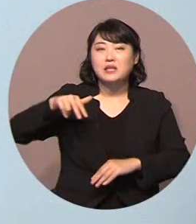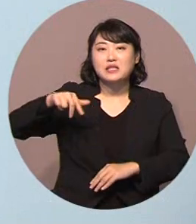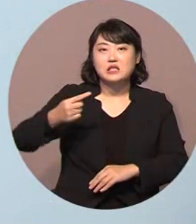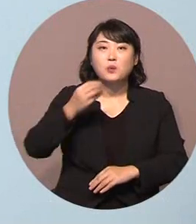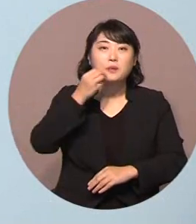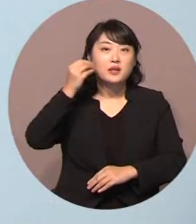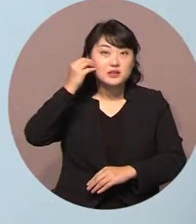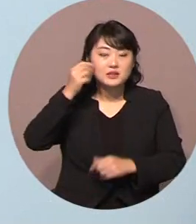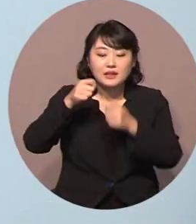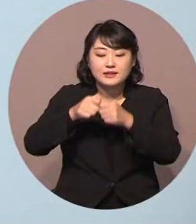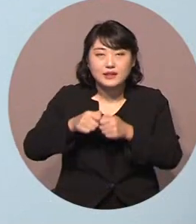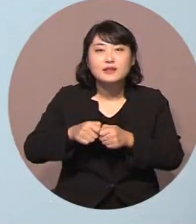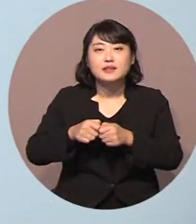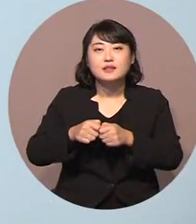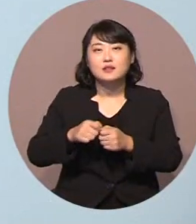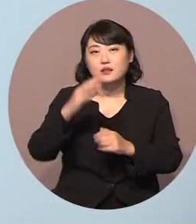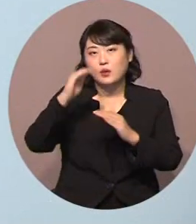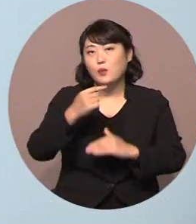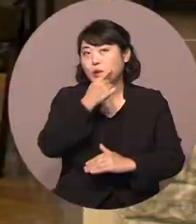자세한 내용을 확인할 수 있습니다